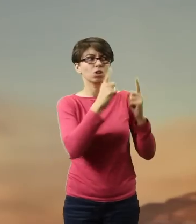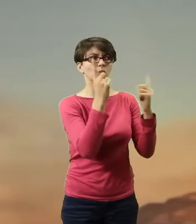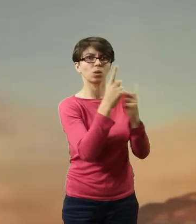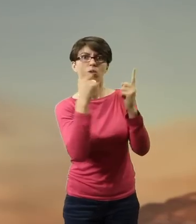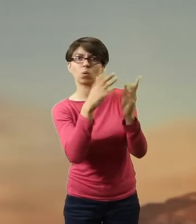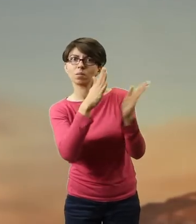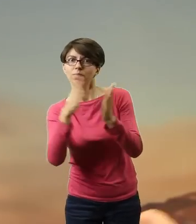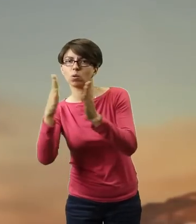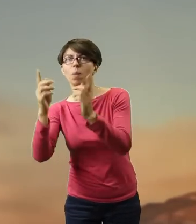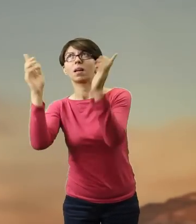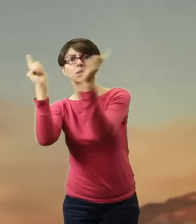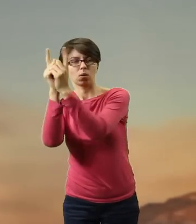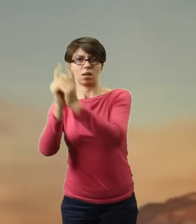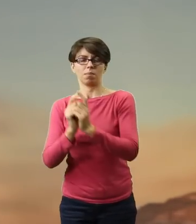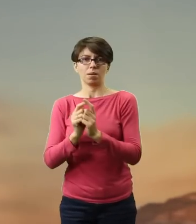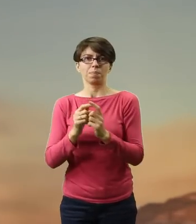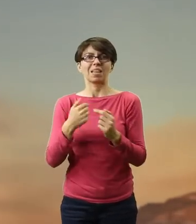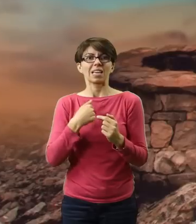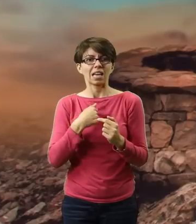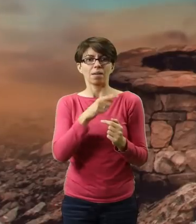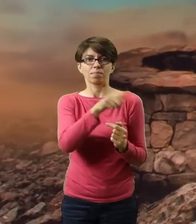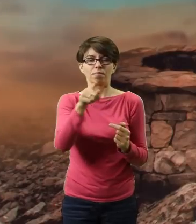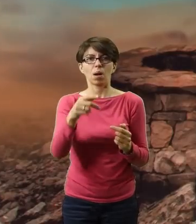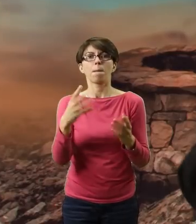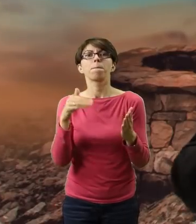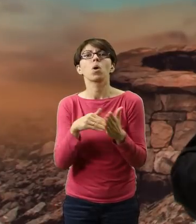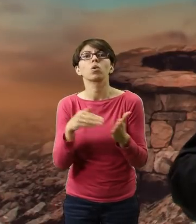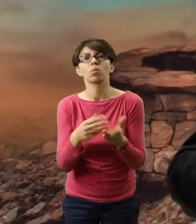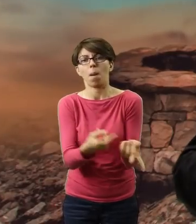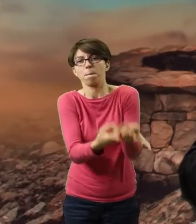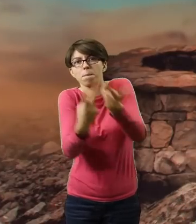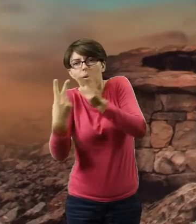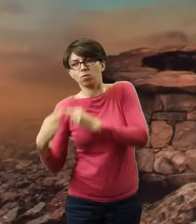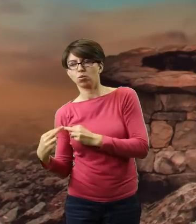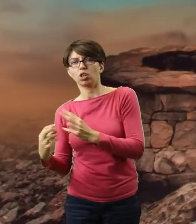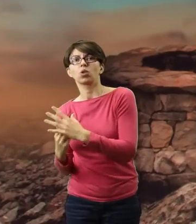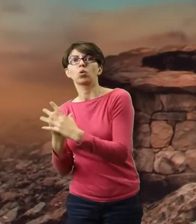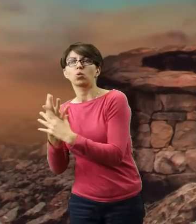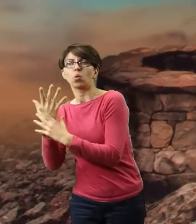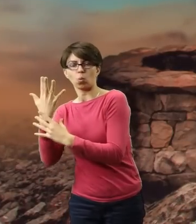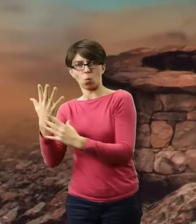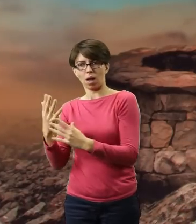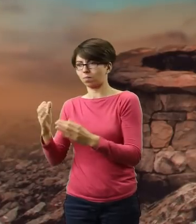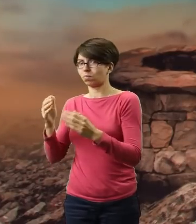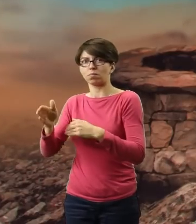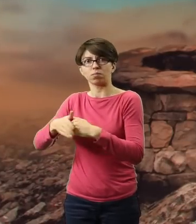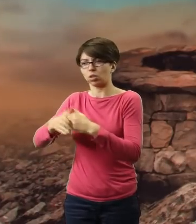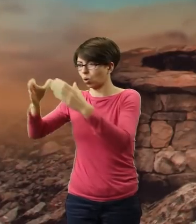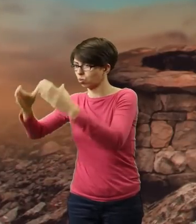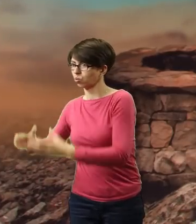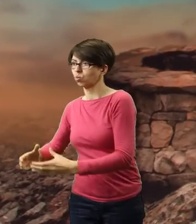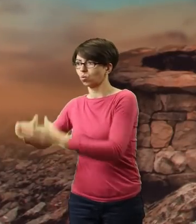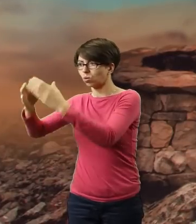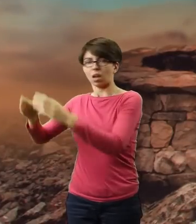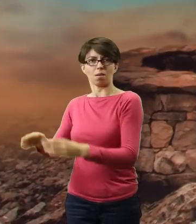poznać więc potrzeba jakiegoś powrotu do źródła potrzeba powrotu do do tej studni gdzie czeka Jezus gdzie